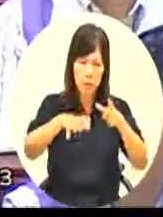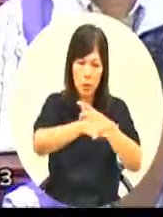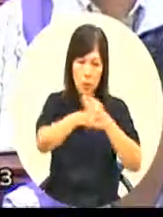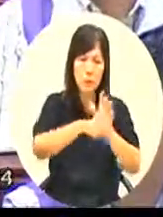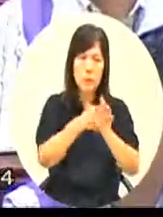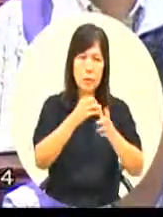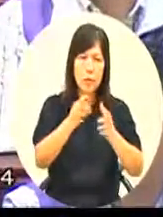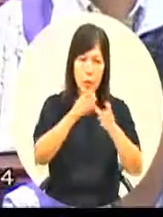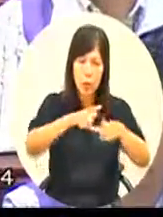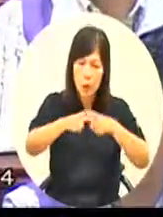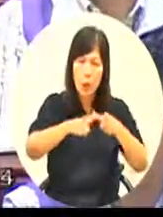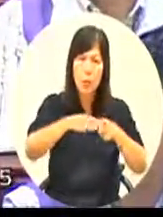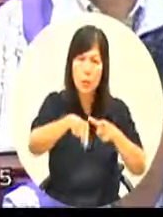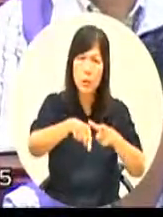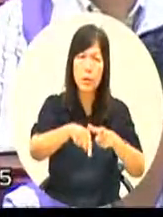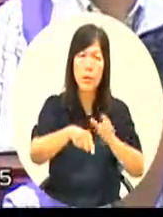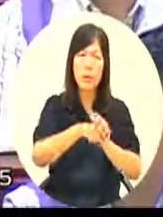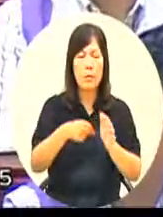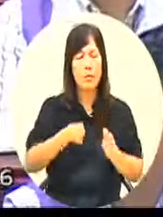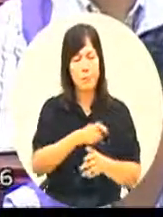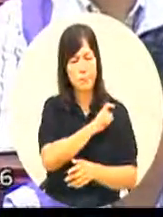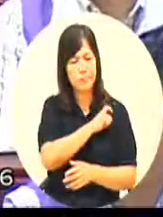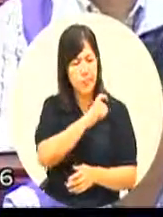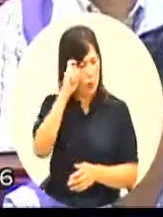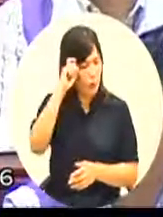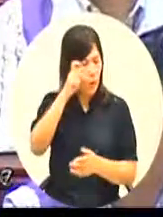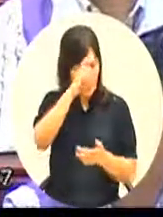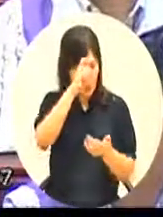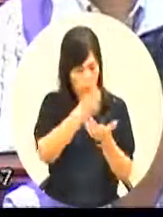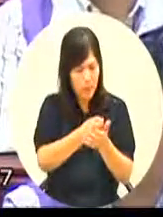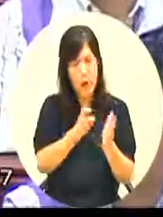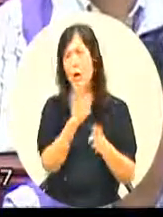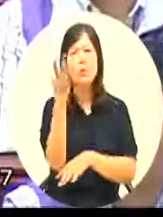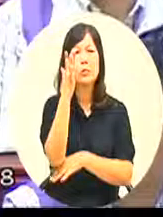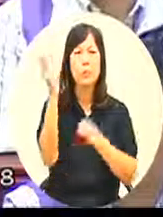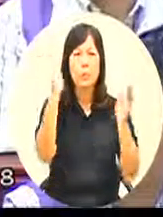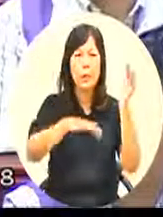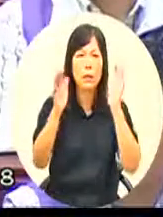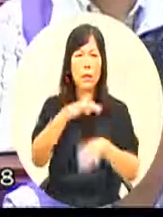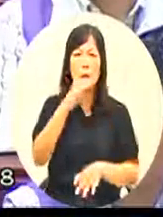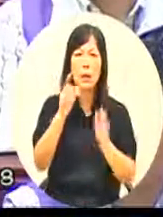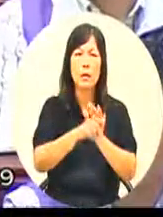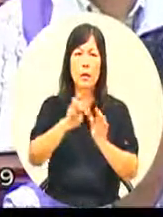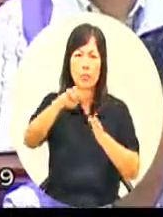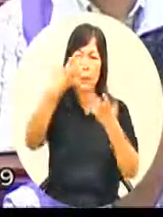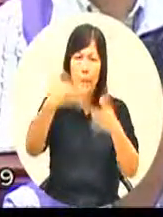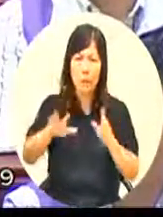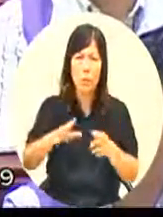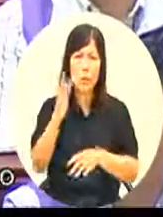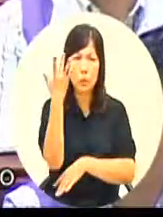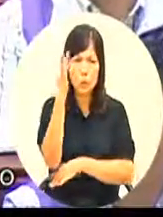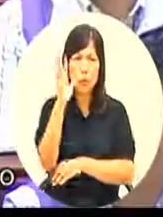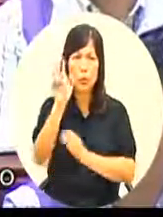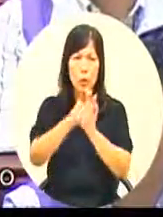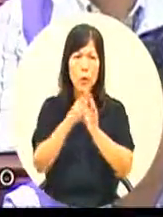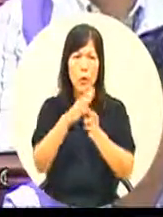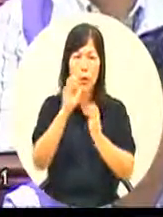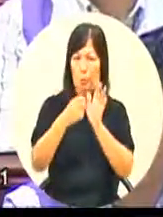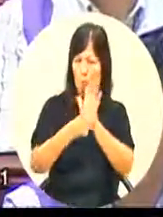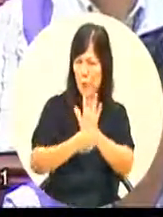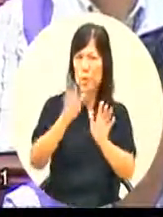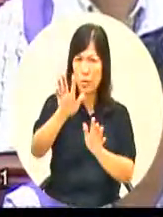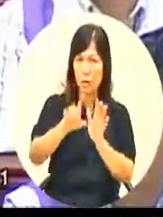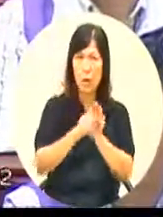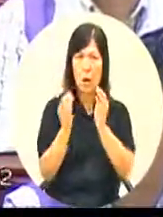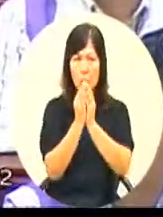区哦，这个其实我们蛮遗憾的是，我们倒了近300棵树，有蛮多是蛮知名的。从这个桃心花嘛，都